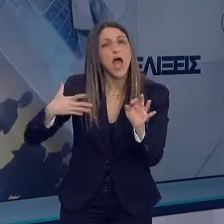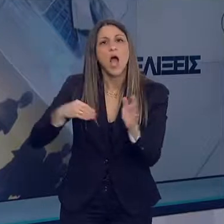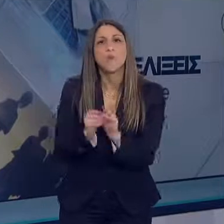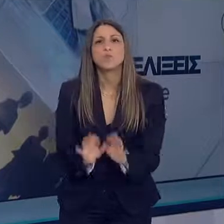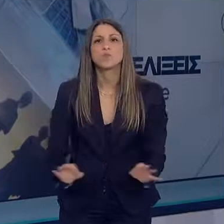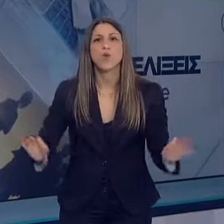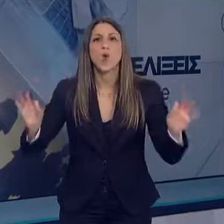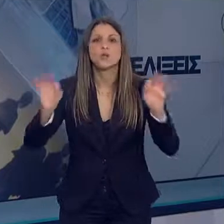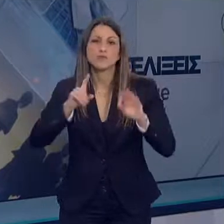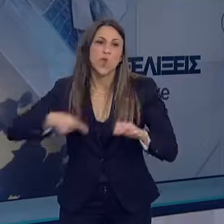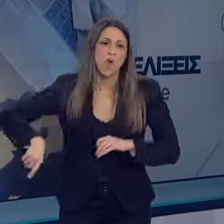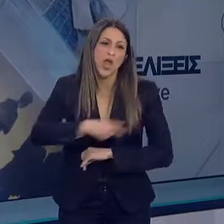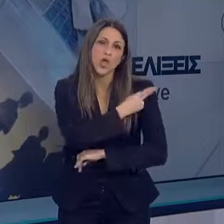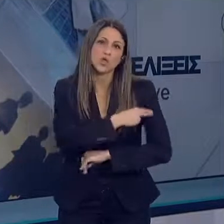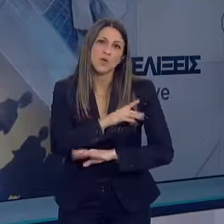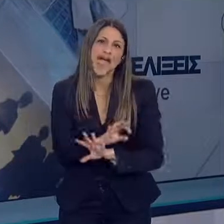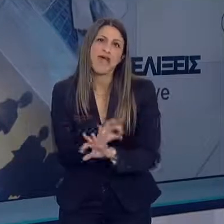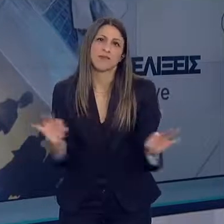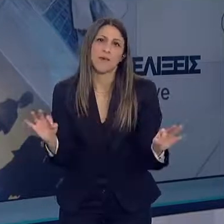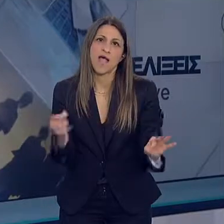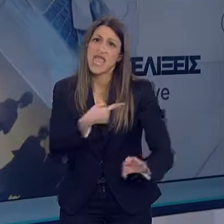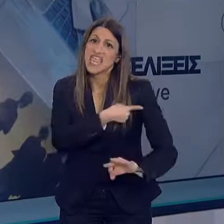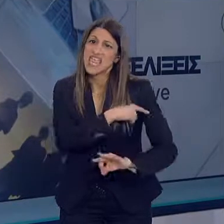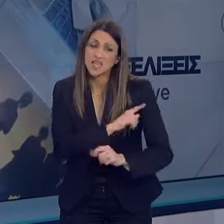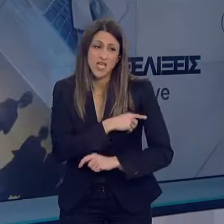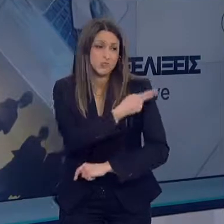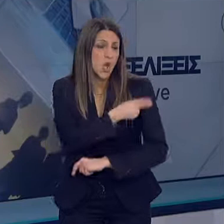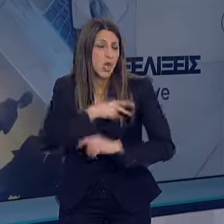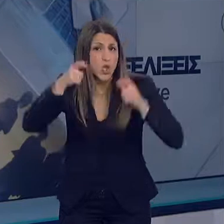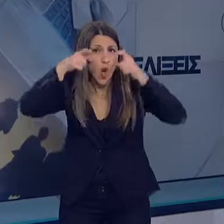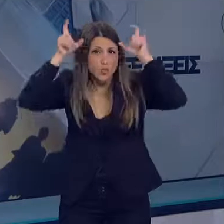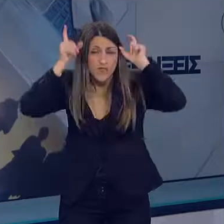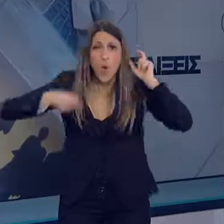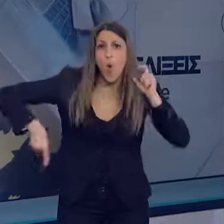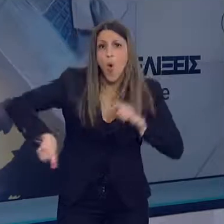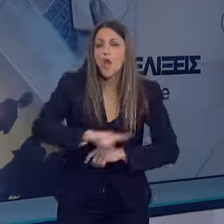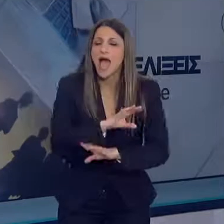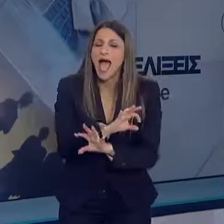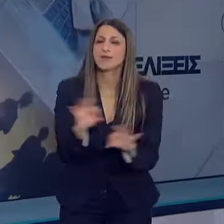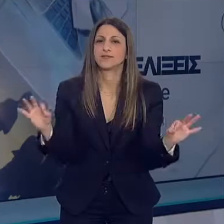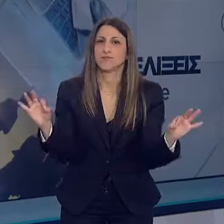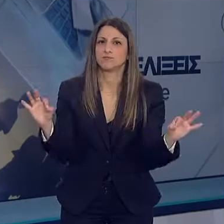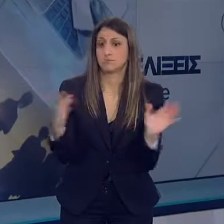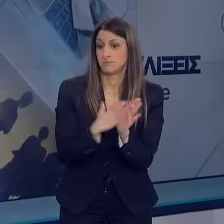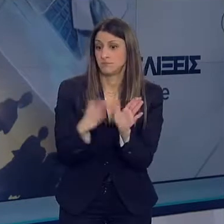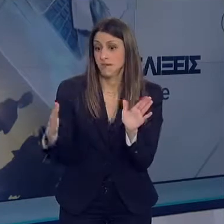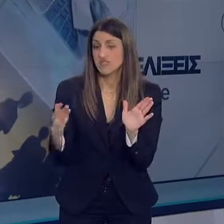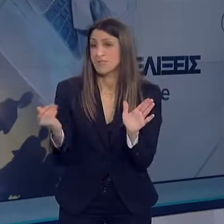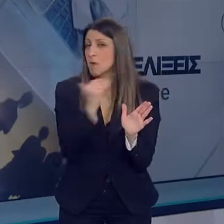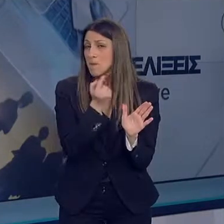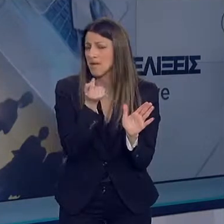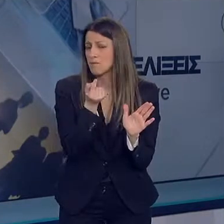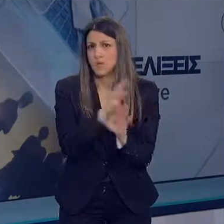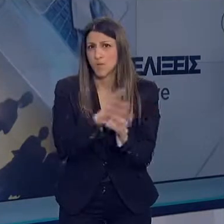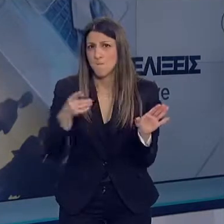σύστημα υγείας. Προφανώς και το προετοιμάζουμε, όπως σε πολύ μικρό χρονικό διάστημα το προετοιμάσαμε για να αντιμετωπίσουμε αυτή την πανδημία,